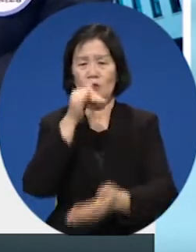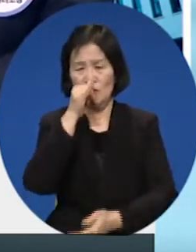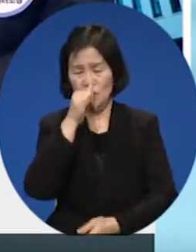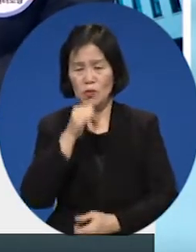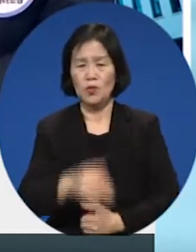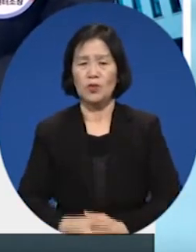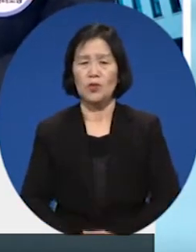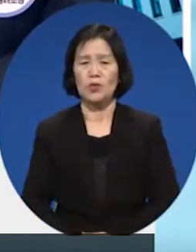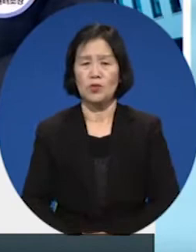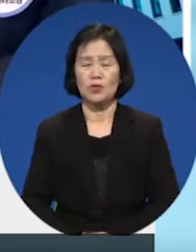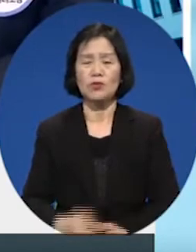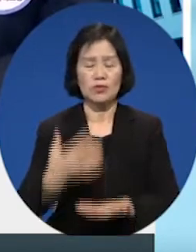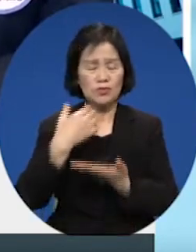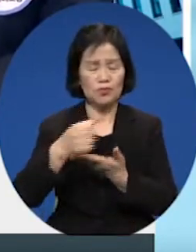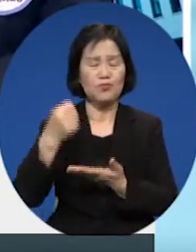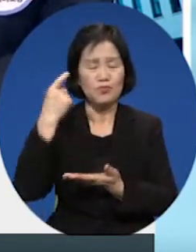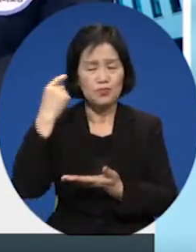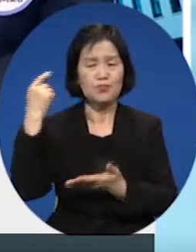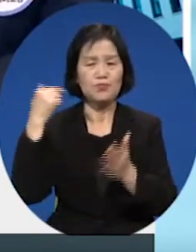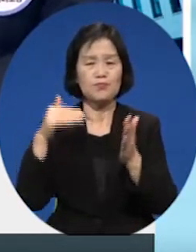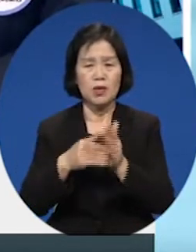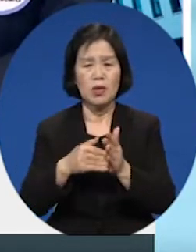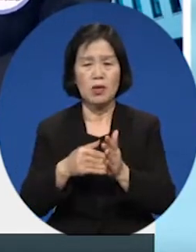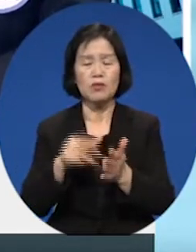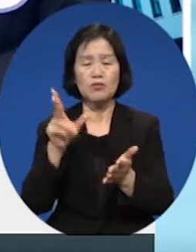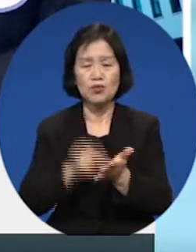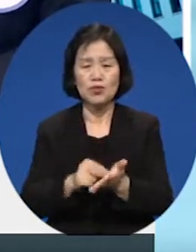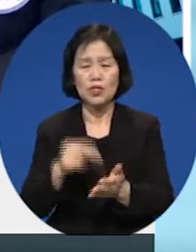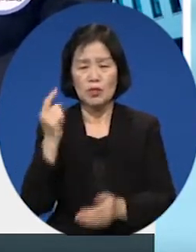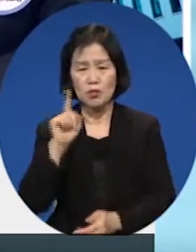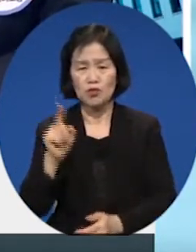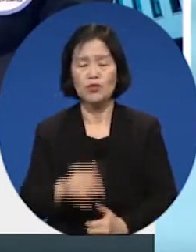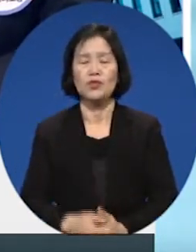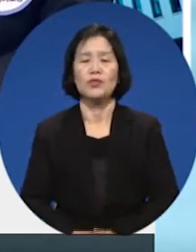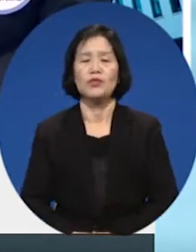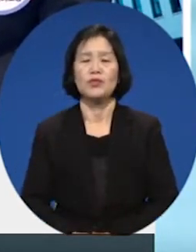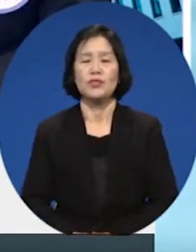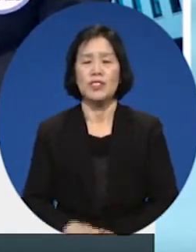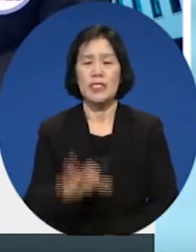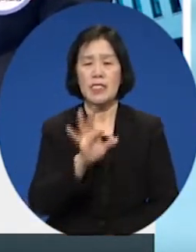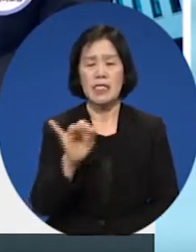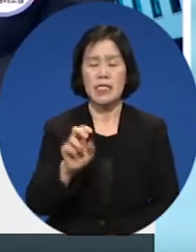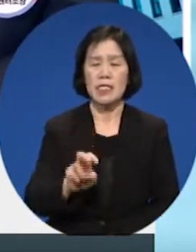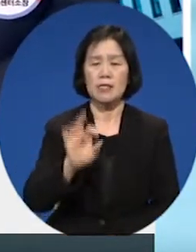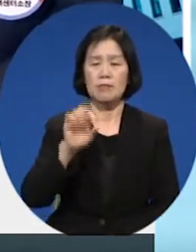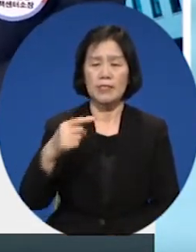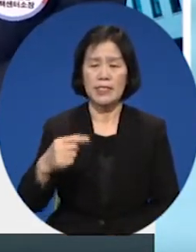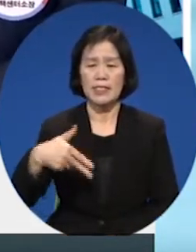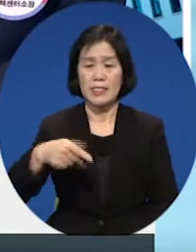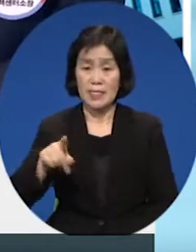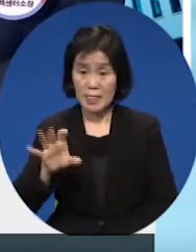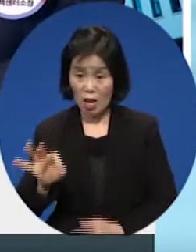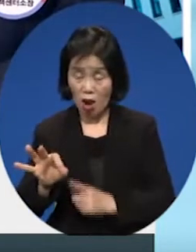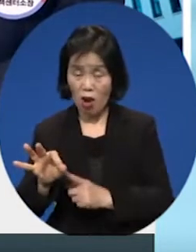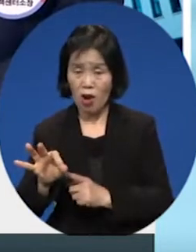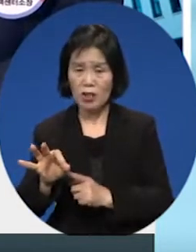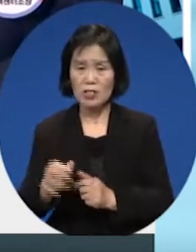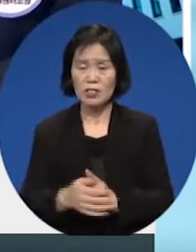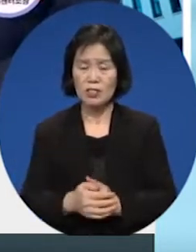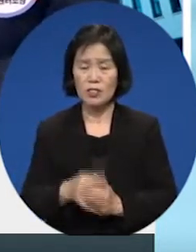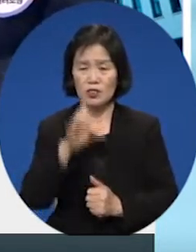그거는 들었습니다 하지만 좀 논란이 된 인쇄가 몇가지 있는것 같아요 이문정 감찰 정책 연구가 늘